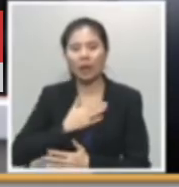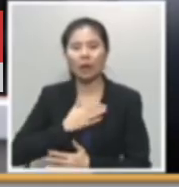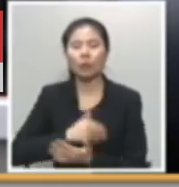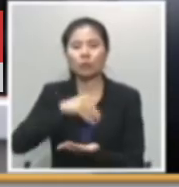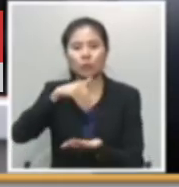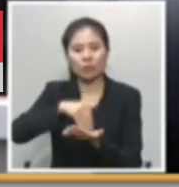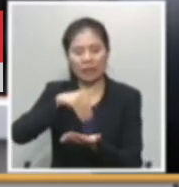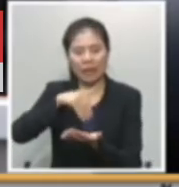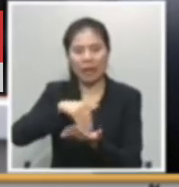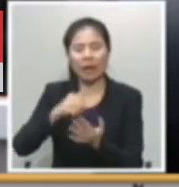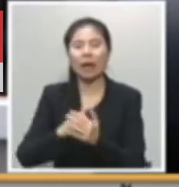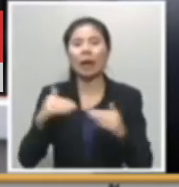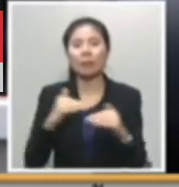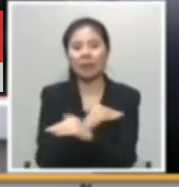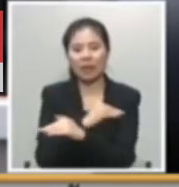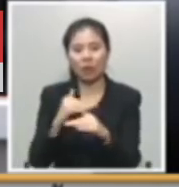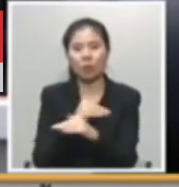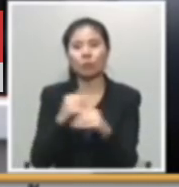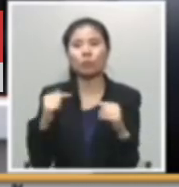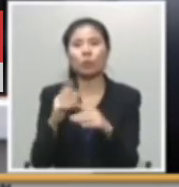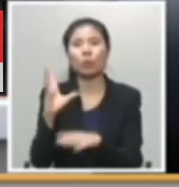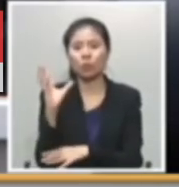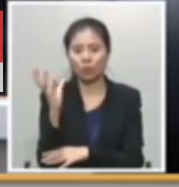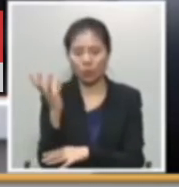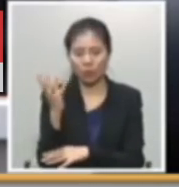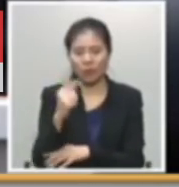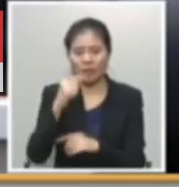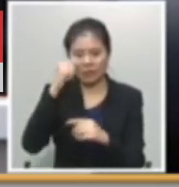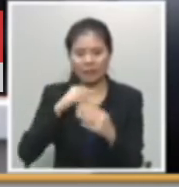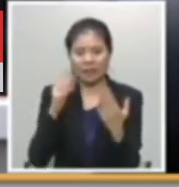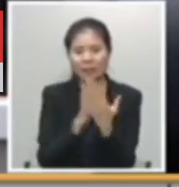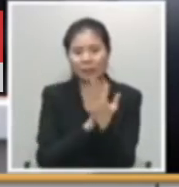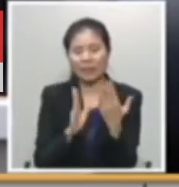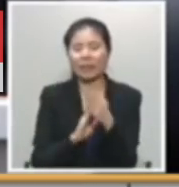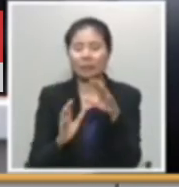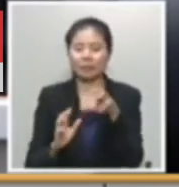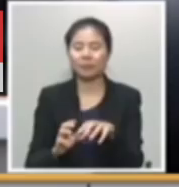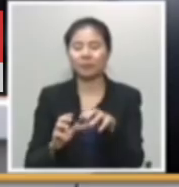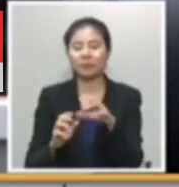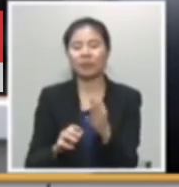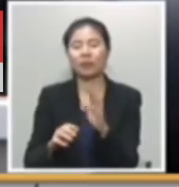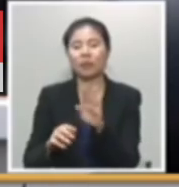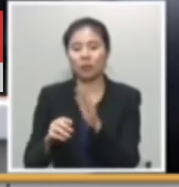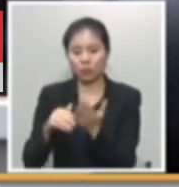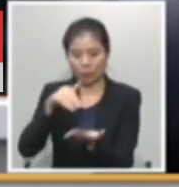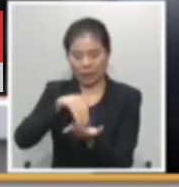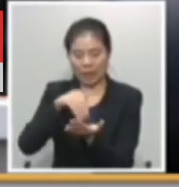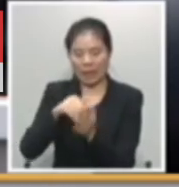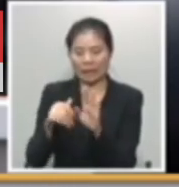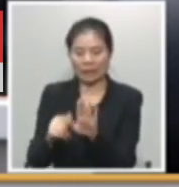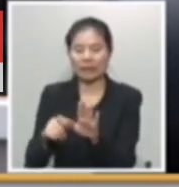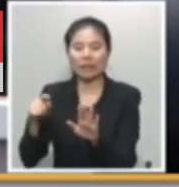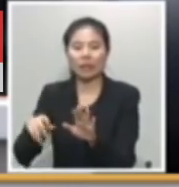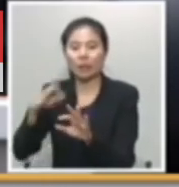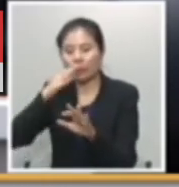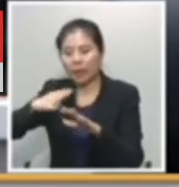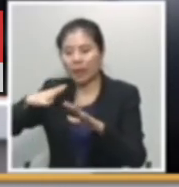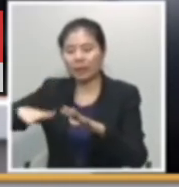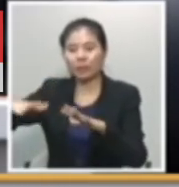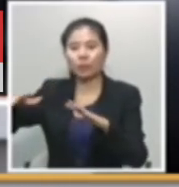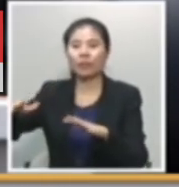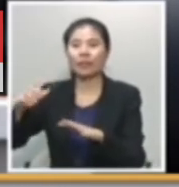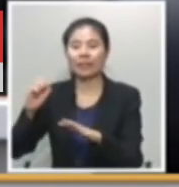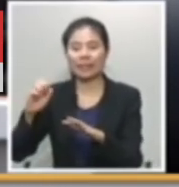คมในระดับโลกประเทศไทยเชื่อม2มหาสมุทรทั้งอินเดียแล้วก็แปซิฟิกยิ่งกว่านั้นประเทศไทยอยู่ในเส้นศู